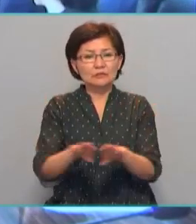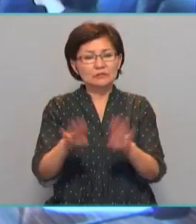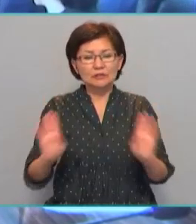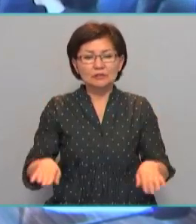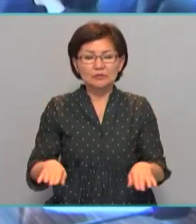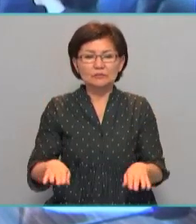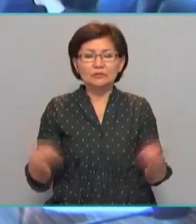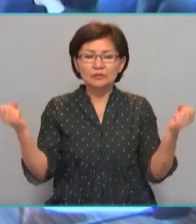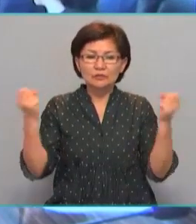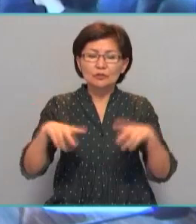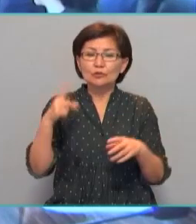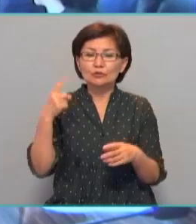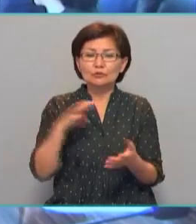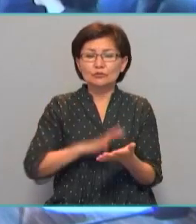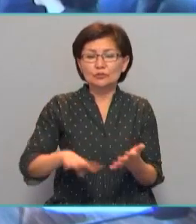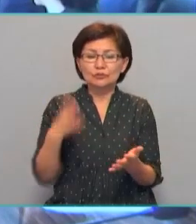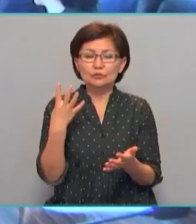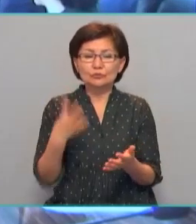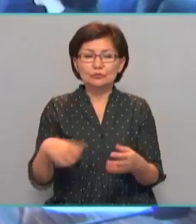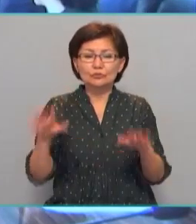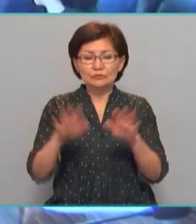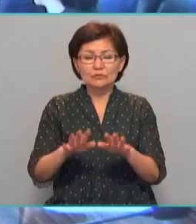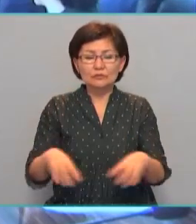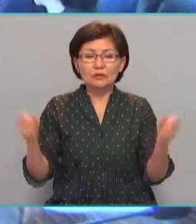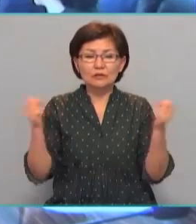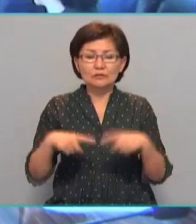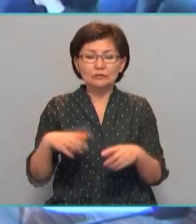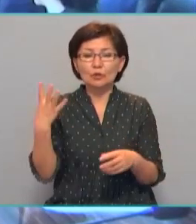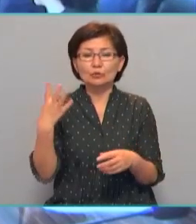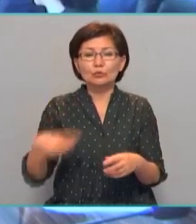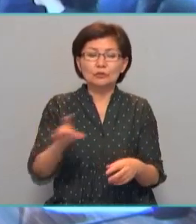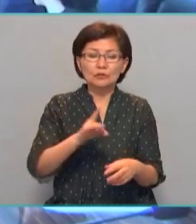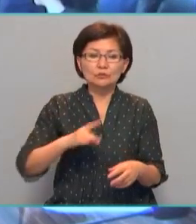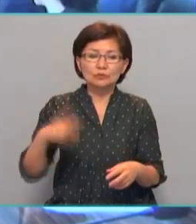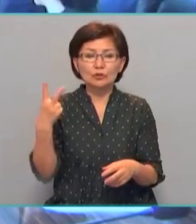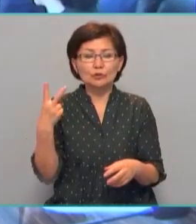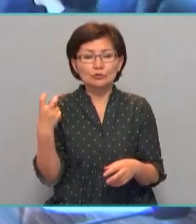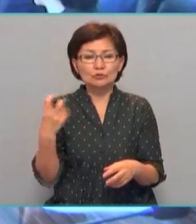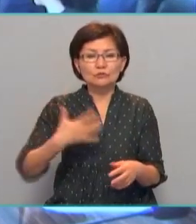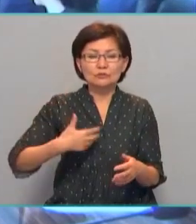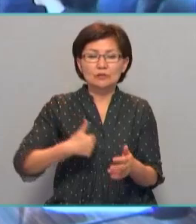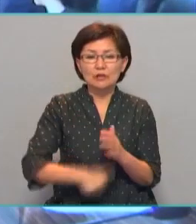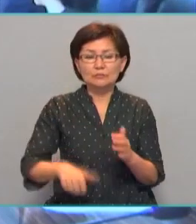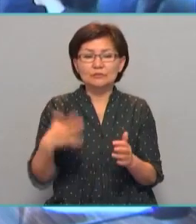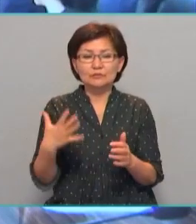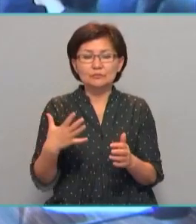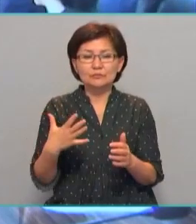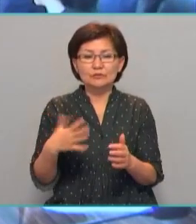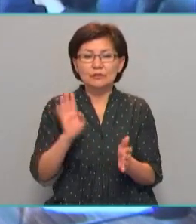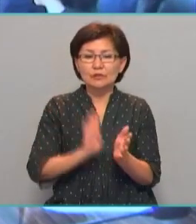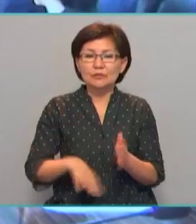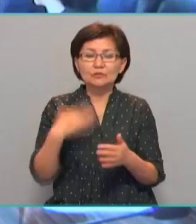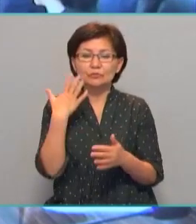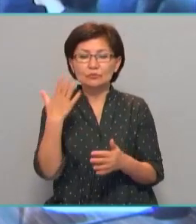анықталып, құзырлы мекемеге жолданды. Сондай-ақ 4 аудан бойынша 365 рұқсатсыз орналасқан жарнамалық қалқандар